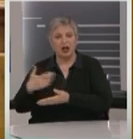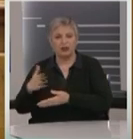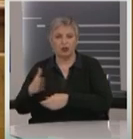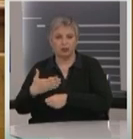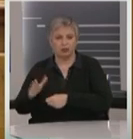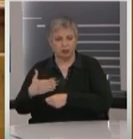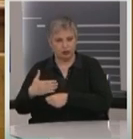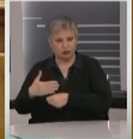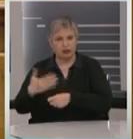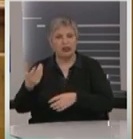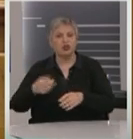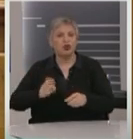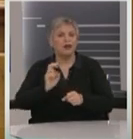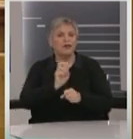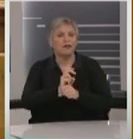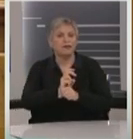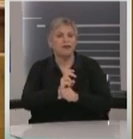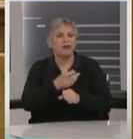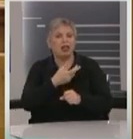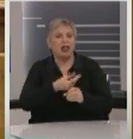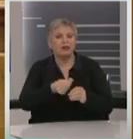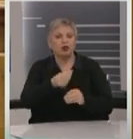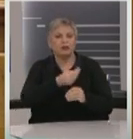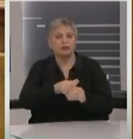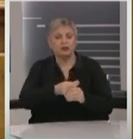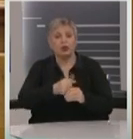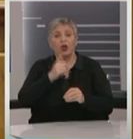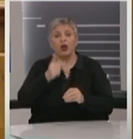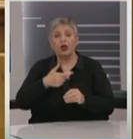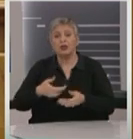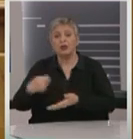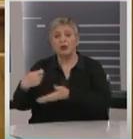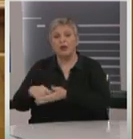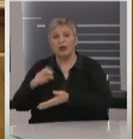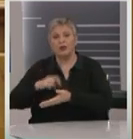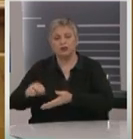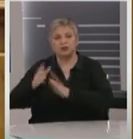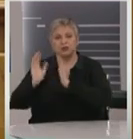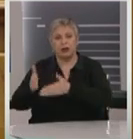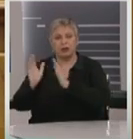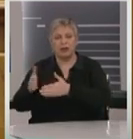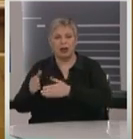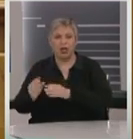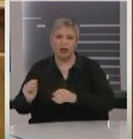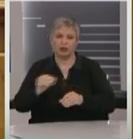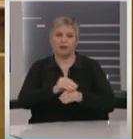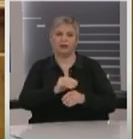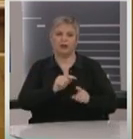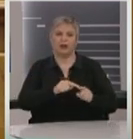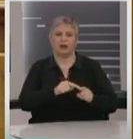της υπερφορολόγησης. Το έχουμε ακούσει εκατοντάδες φορές αυτό το επιχείρημα. Σας το είπα και